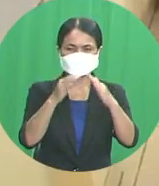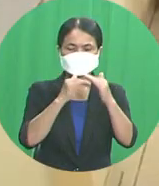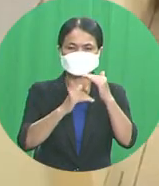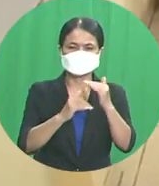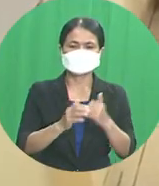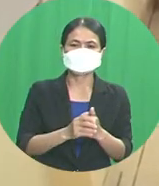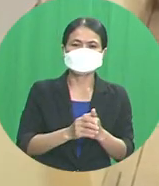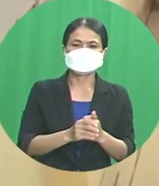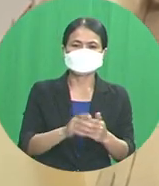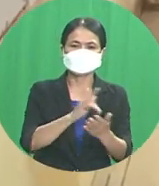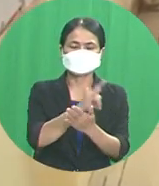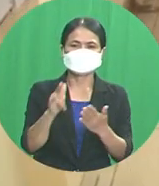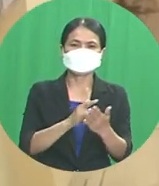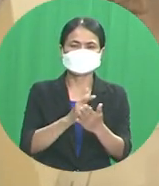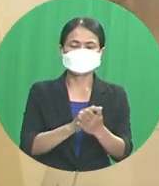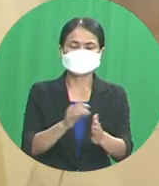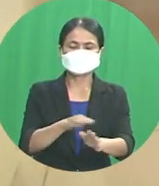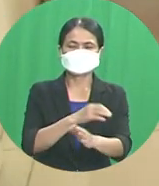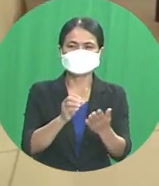ចាប់ពីបឋមសិក្សារហូតដ